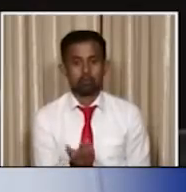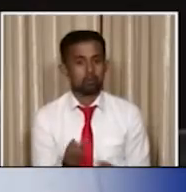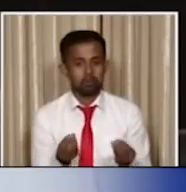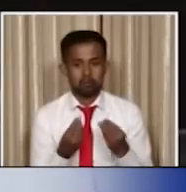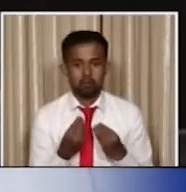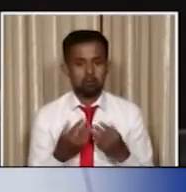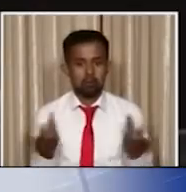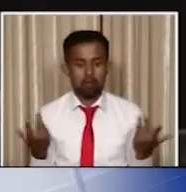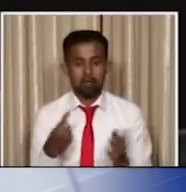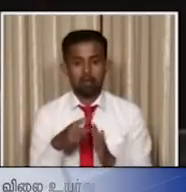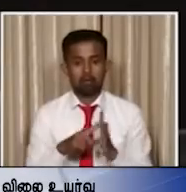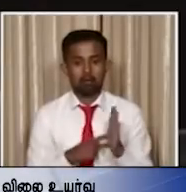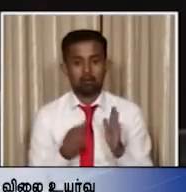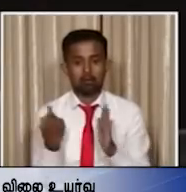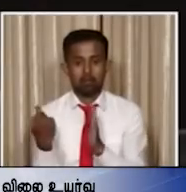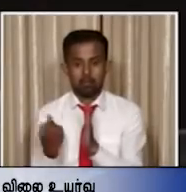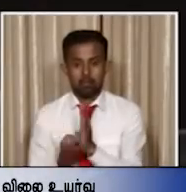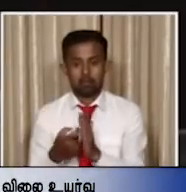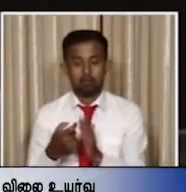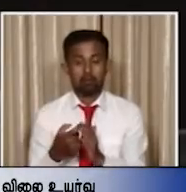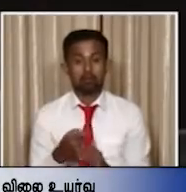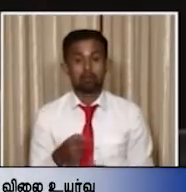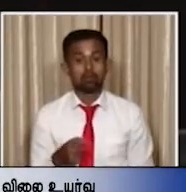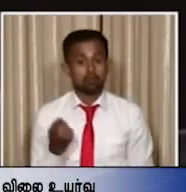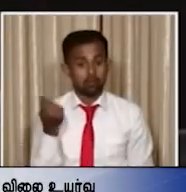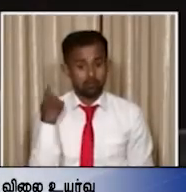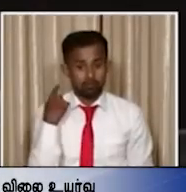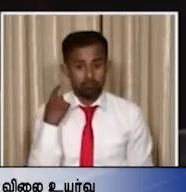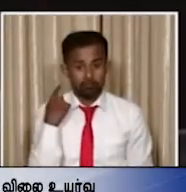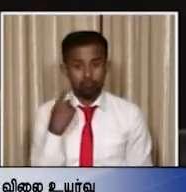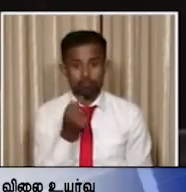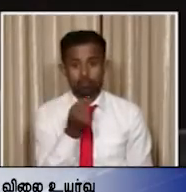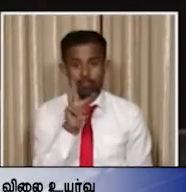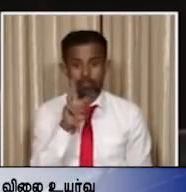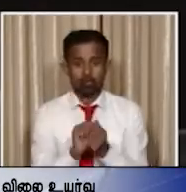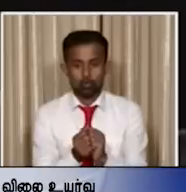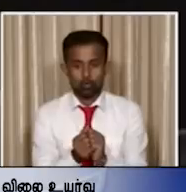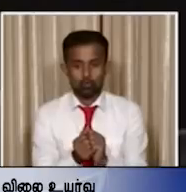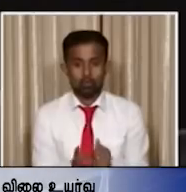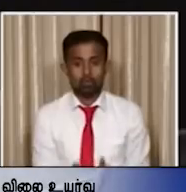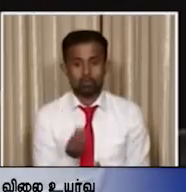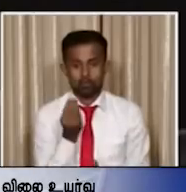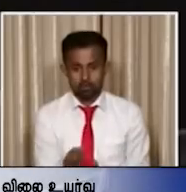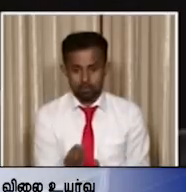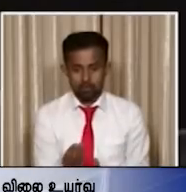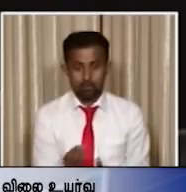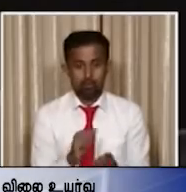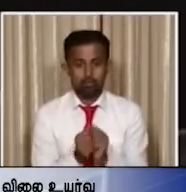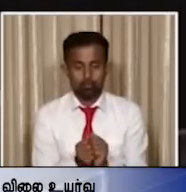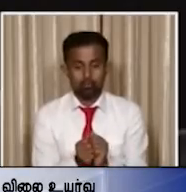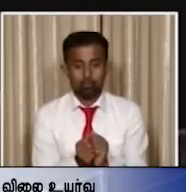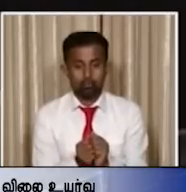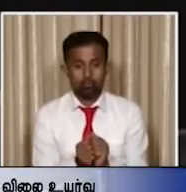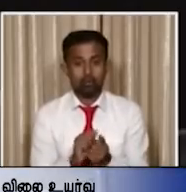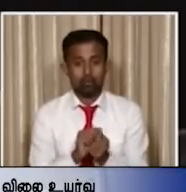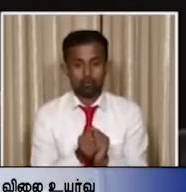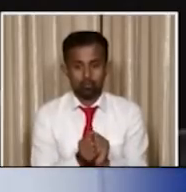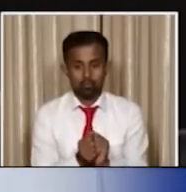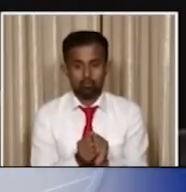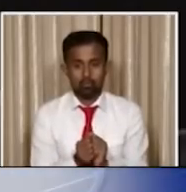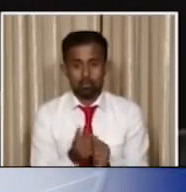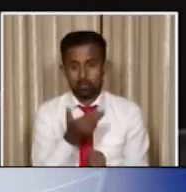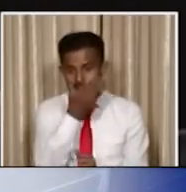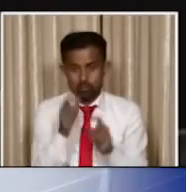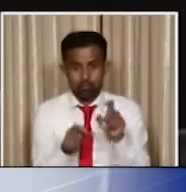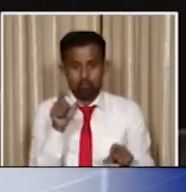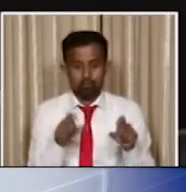ஆர் ஜெயவர்த்தனா ஒருதலைபட்சமாக ஒட்டியாட்சிக்குள் 13 திருத்தச் சட்டத்தை கொண்டு வந்து தமிழ் மக்கள் மீது திணித்திருக்கிறார். 13 திருத்தச் சட்டத்தை ஒருபொழுதும் தமிழர்கள்